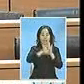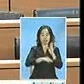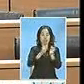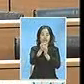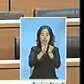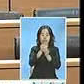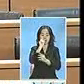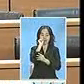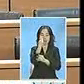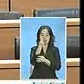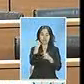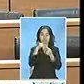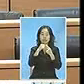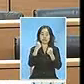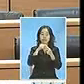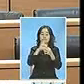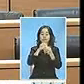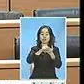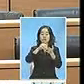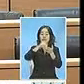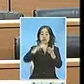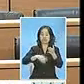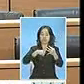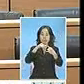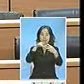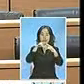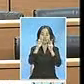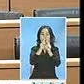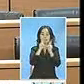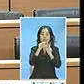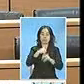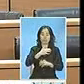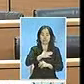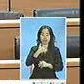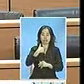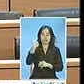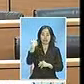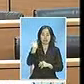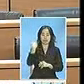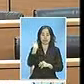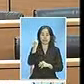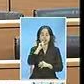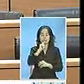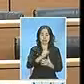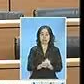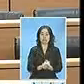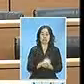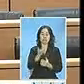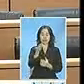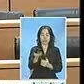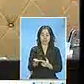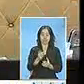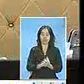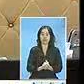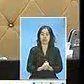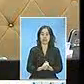วกท่านอีกครั้งหนึ่งว่าสิ่งที่ผมตัดไปนั้นไม่ตรงกับท่านผมมีจุดยืนของผมเองอย่างไรผมจะอภิปรายตรงนั้นครับขอบคุณครับ คิวท่านก่อนนะท่